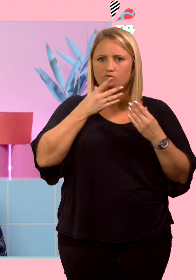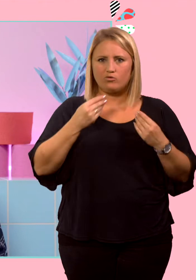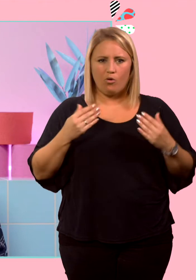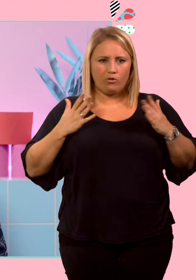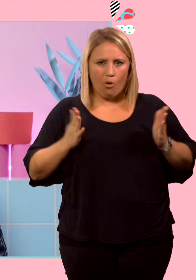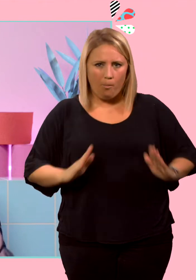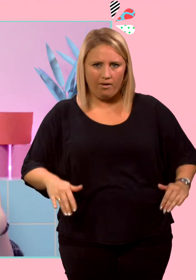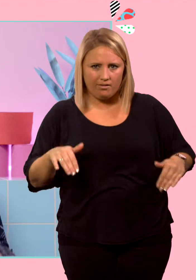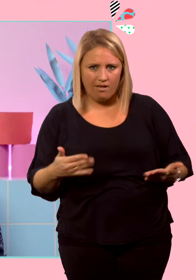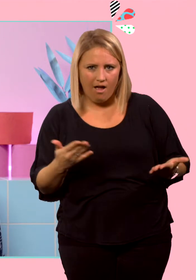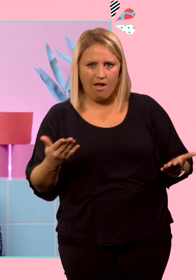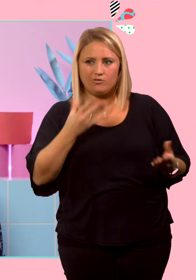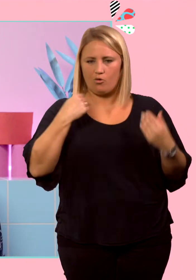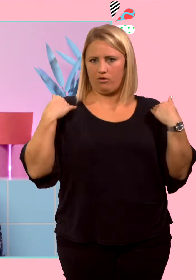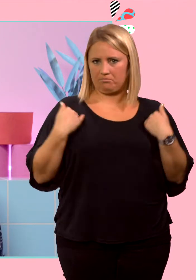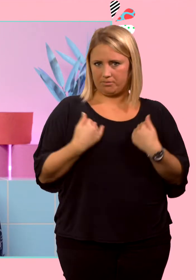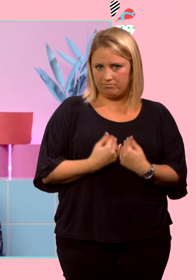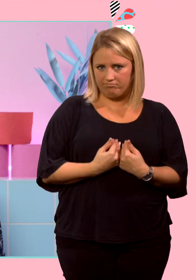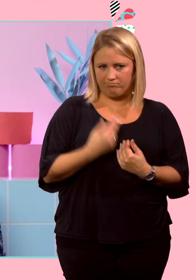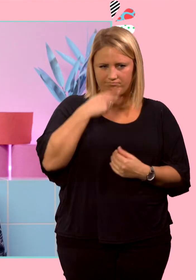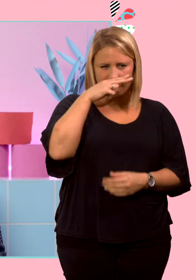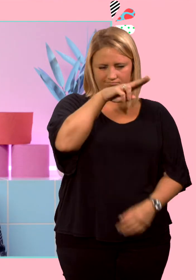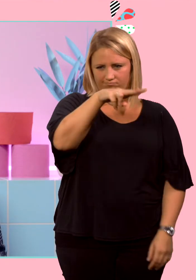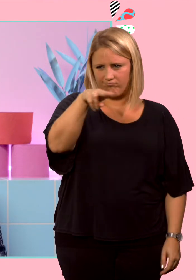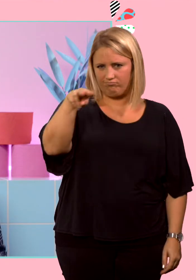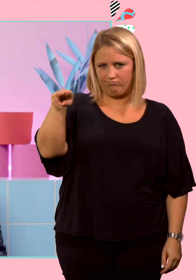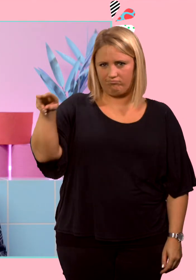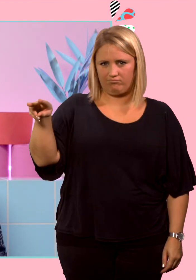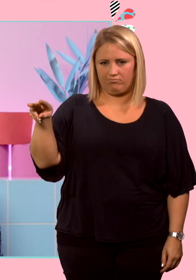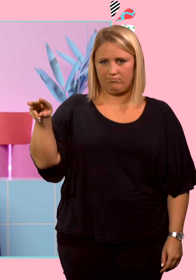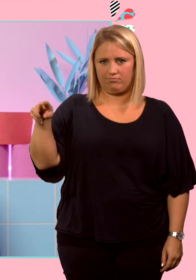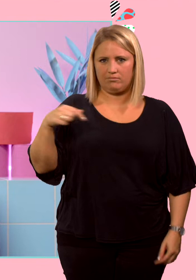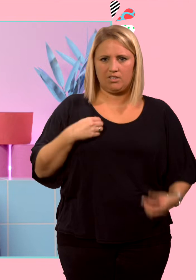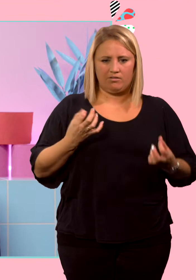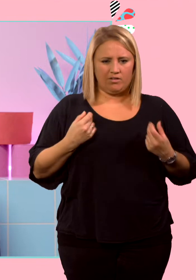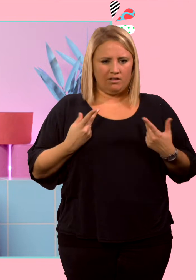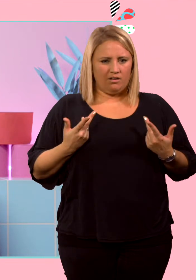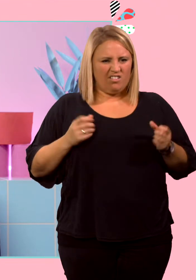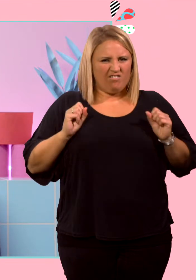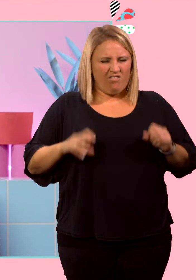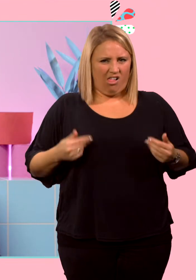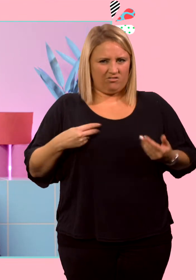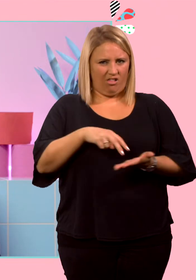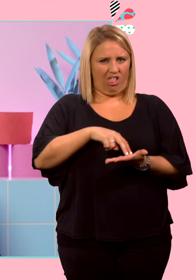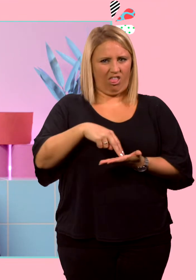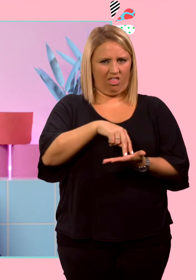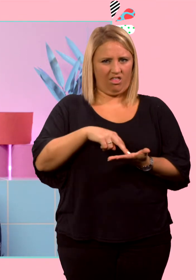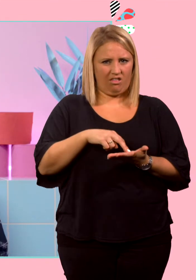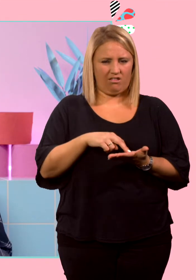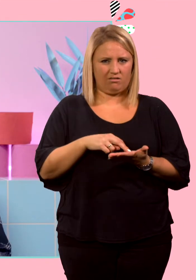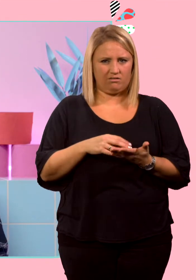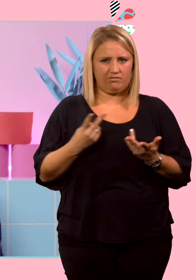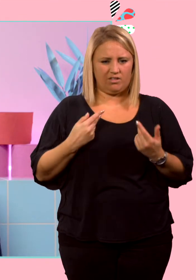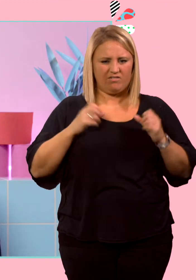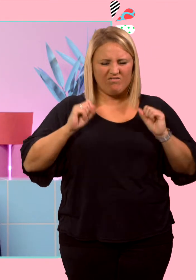wunderschönen Körpern, die ein schönes Dekolleté haben. Und ich habe mich einfach fehl am Platz gefühlt. Ich habe mich so gefühlt, als ob